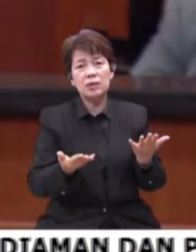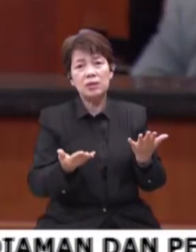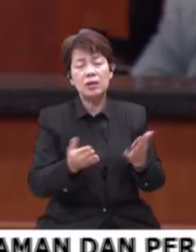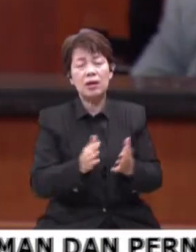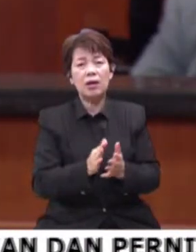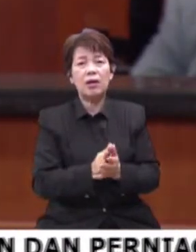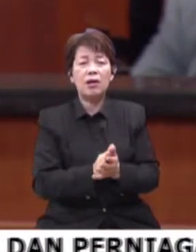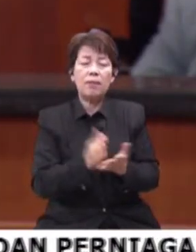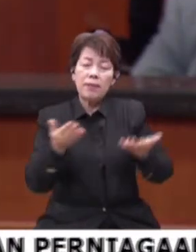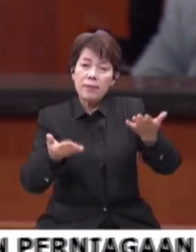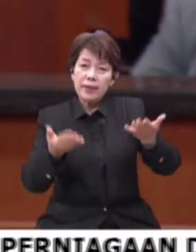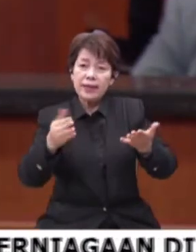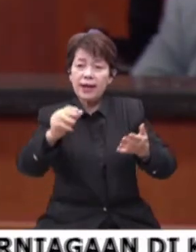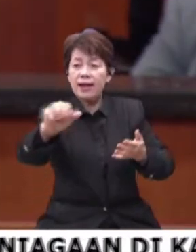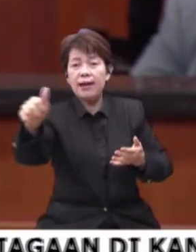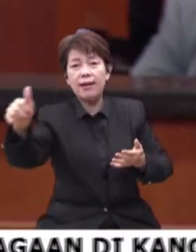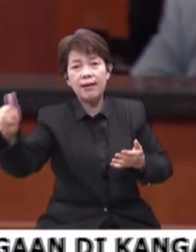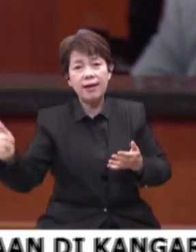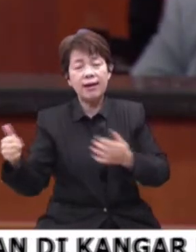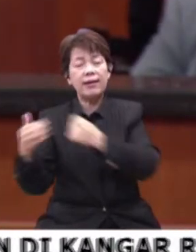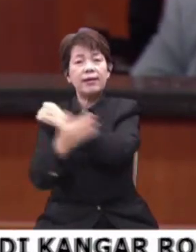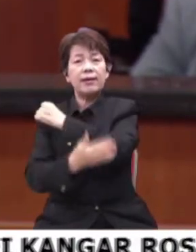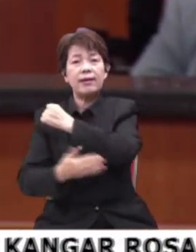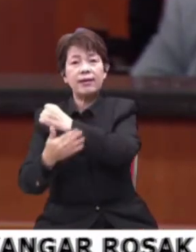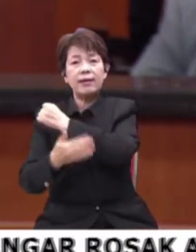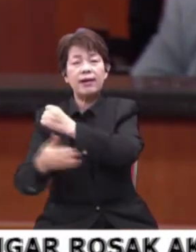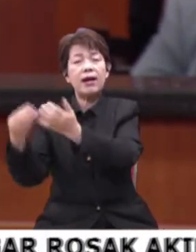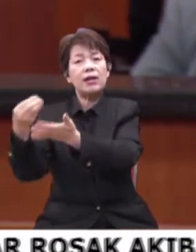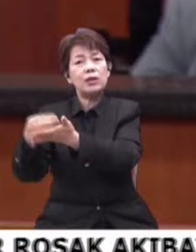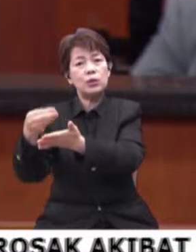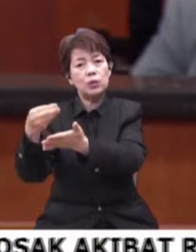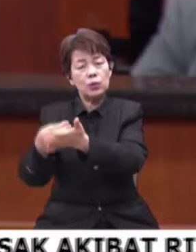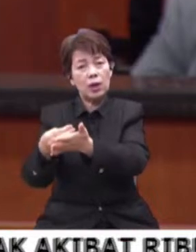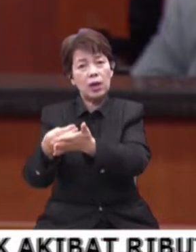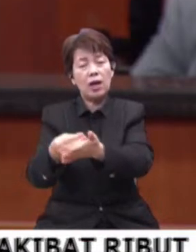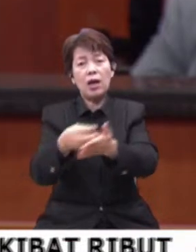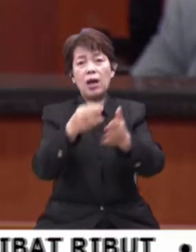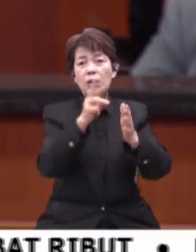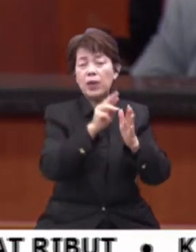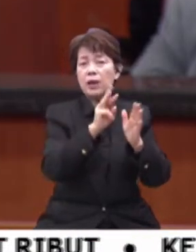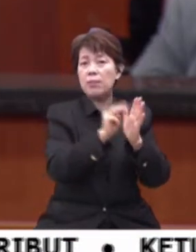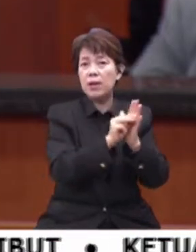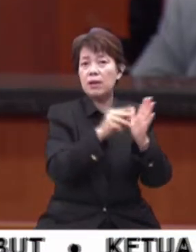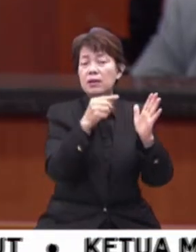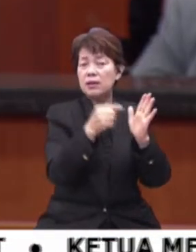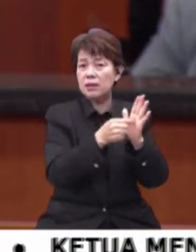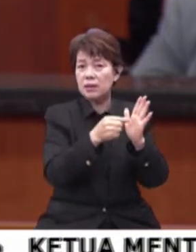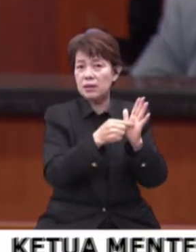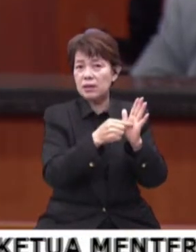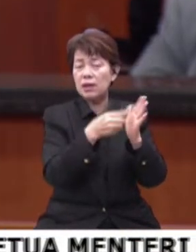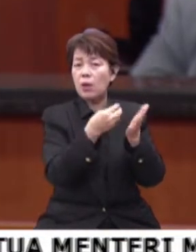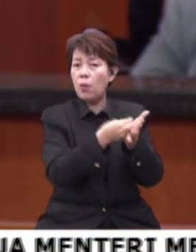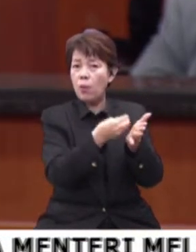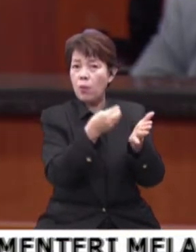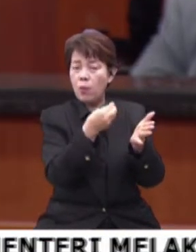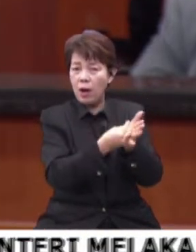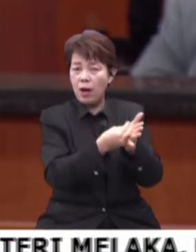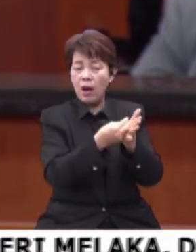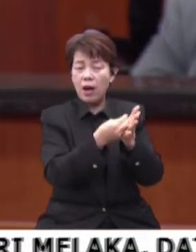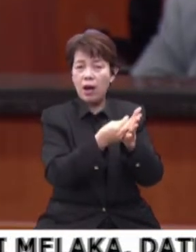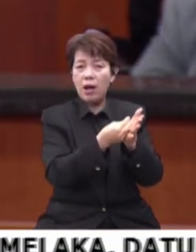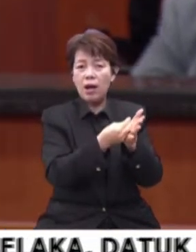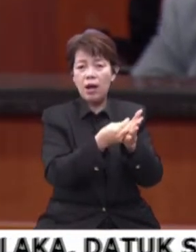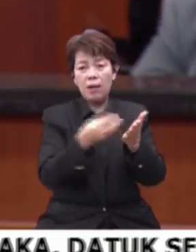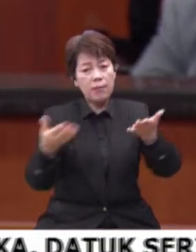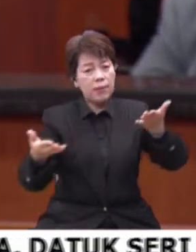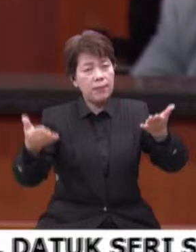mata uang lain kata nilai mata uang ringgit berbanding mata uang lain